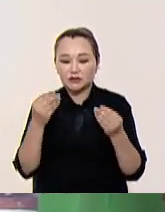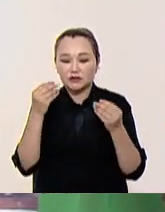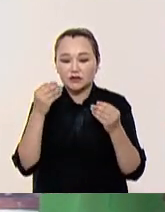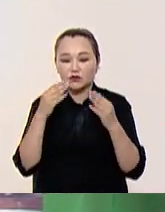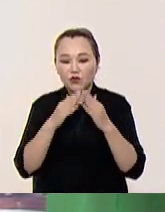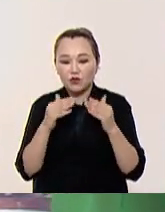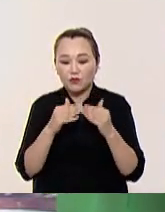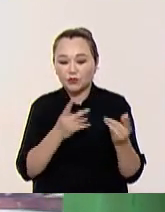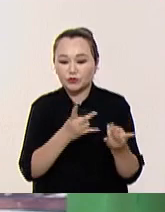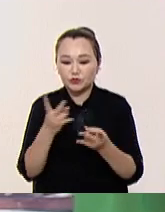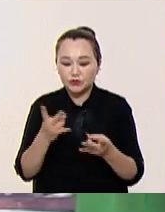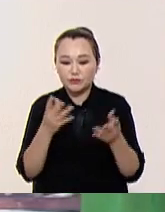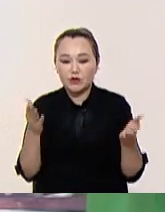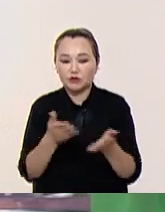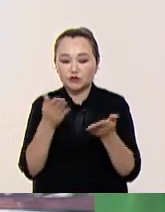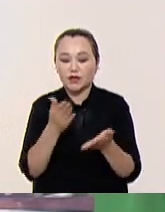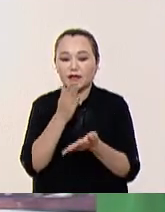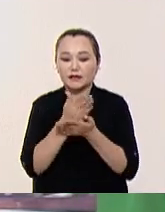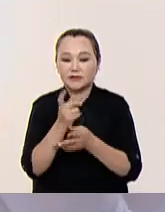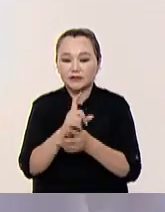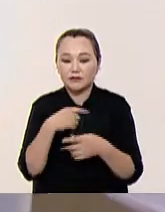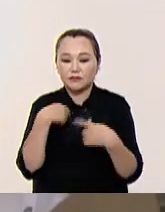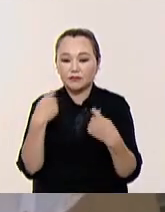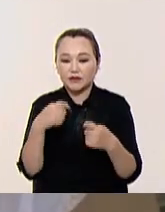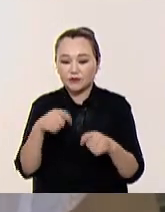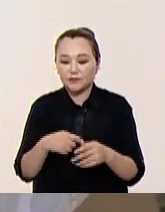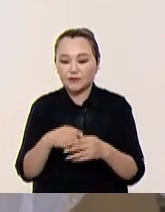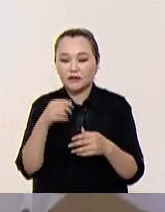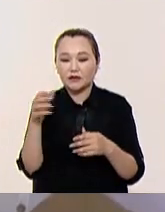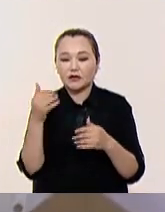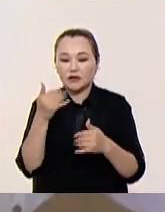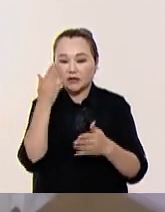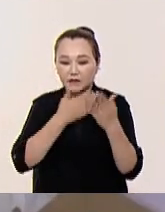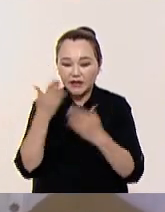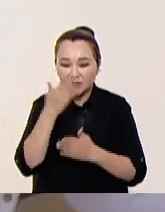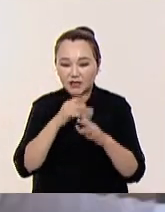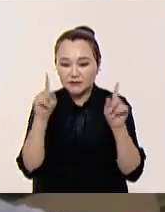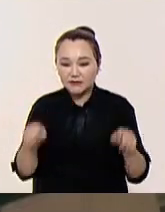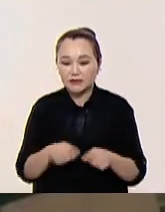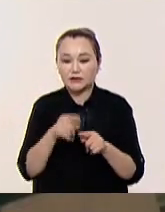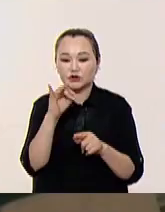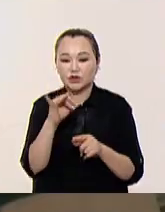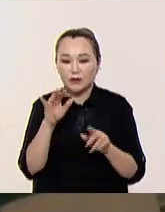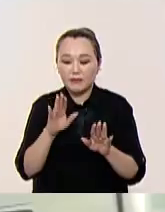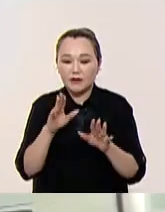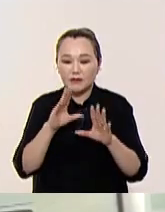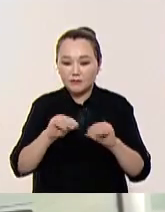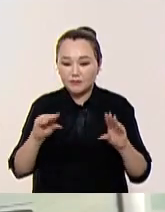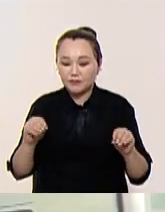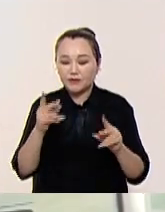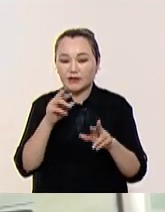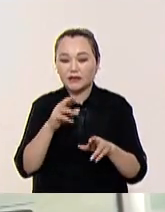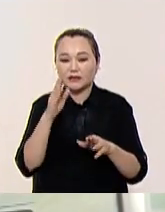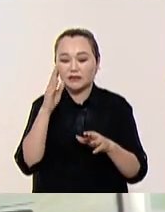үй жабдықтарына арналған жастықтарымыз бар, солар сатамыз. Жам, одан кейін сүлгілер, мынау төсек орындары.